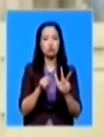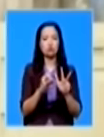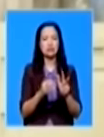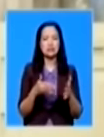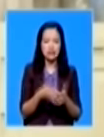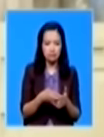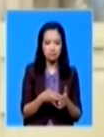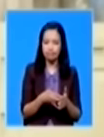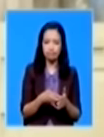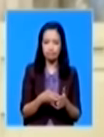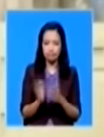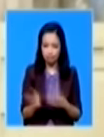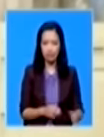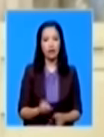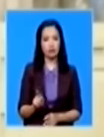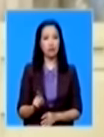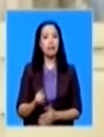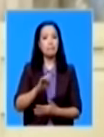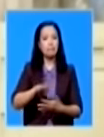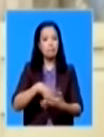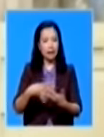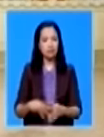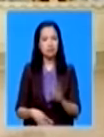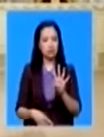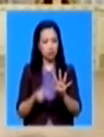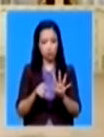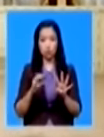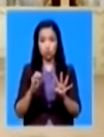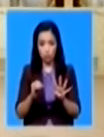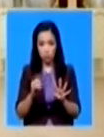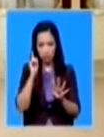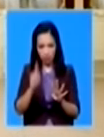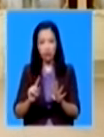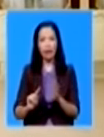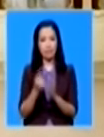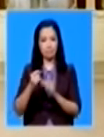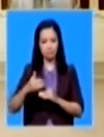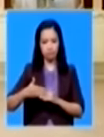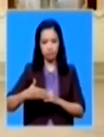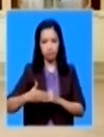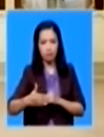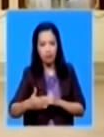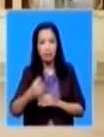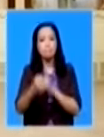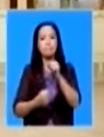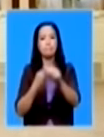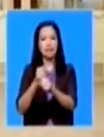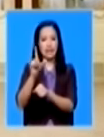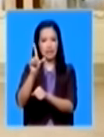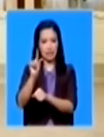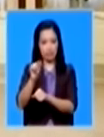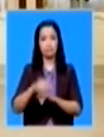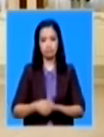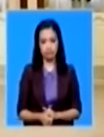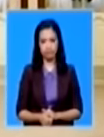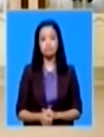คิดว่าไอ้4ต้องอยู่20ปีต่อไปเพราะมันไม่ใช่ง่ายๆเราก็เริ่มวันนี้แล้วนะครับความสำคัญยุทธศาสตร์ชาติ20ปีแล้วก็